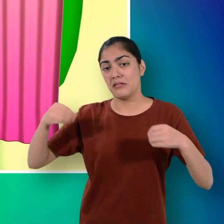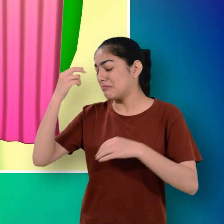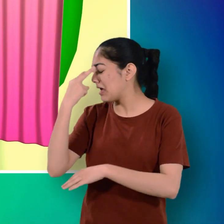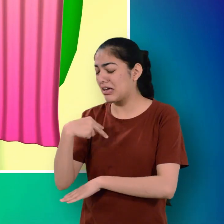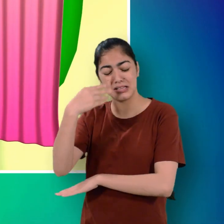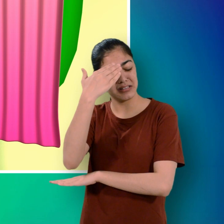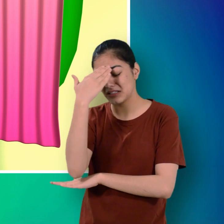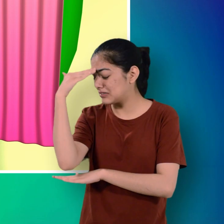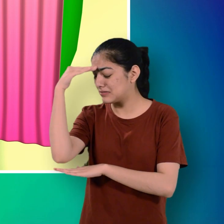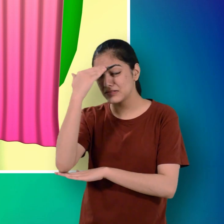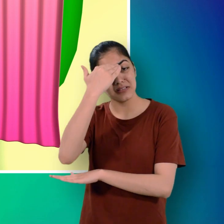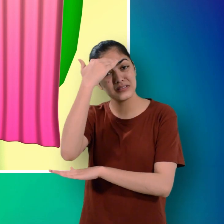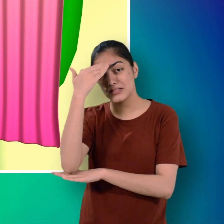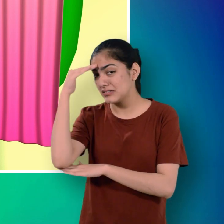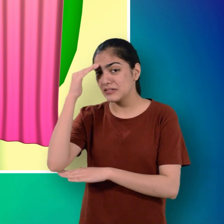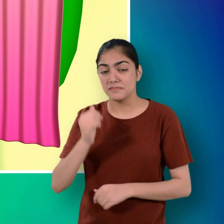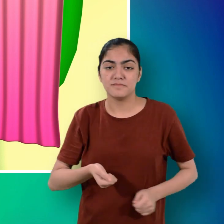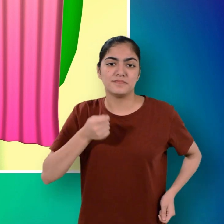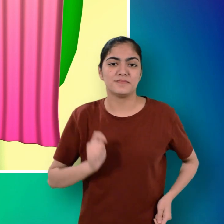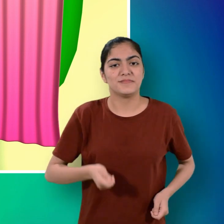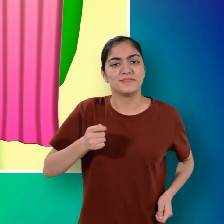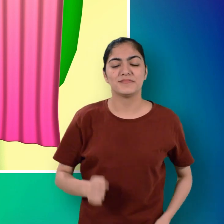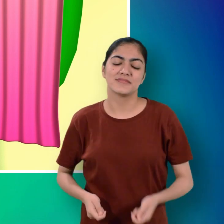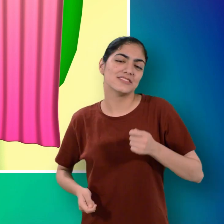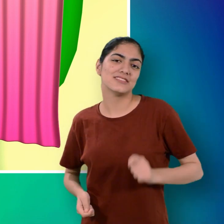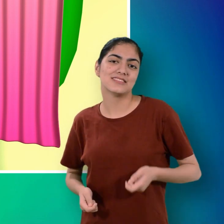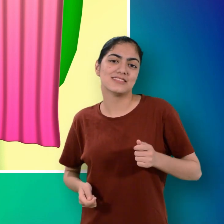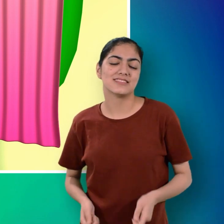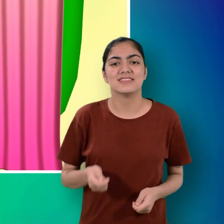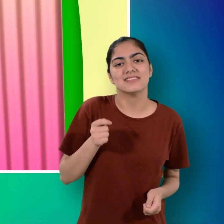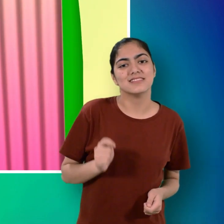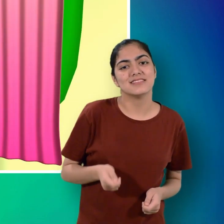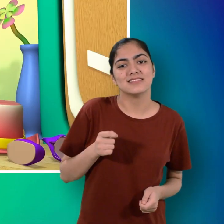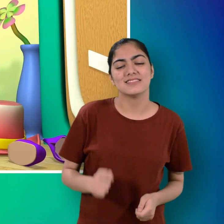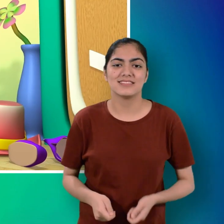टोपी फेंका जूता रोए और पछताए।